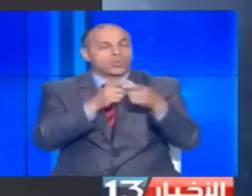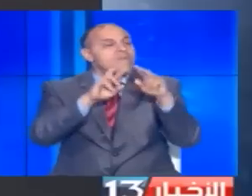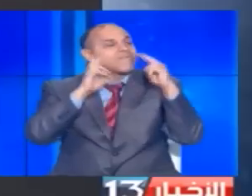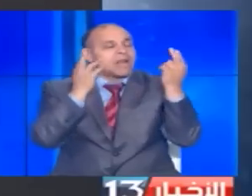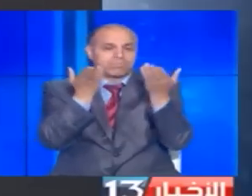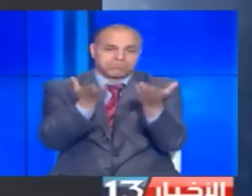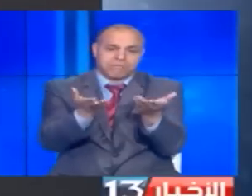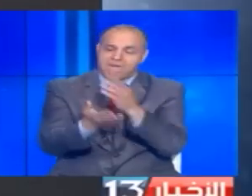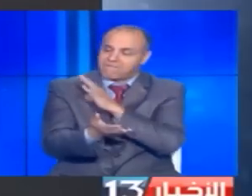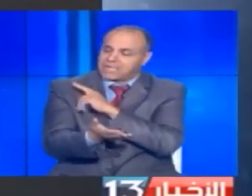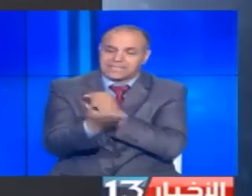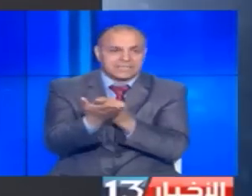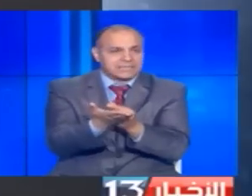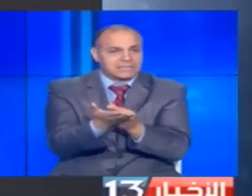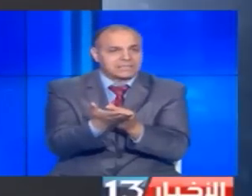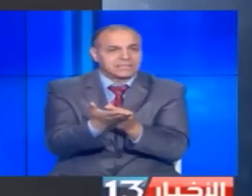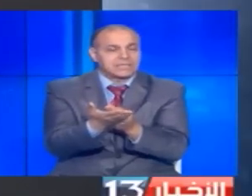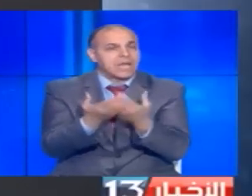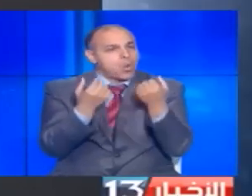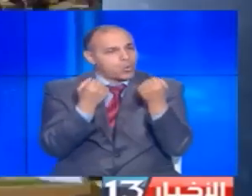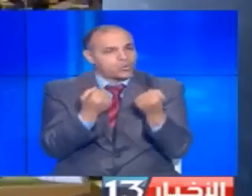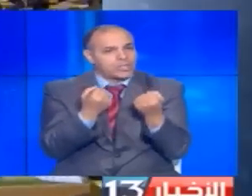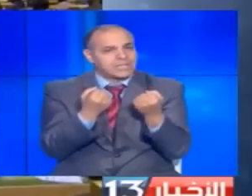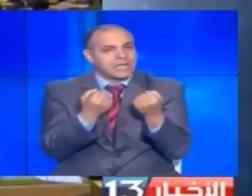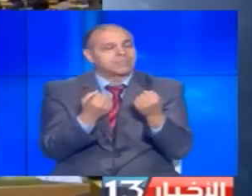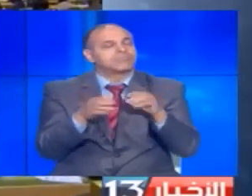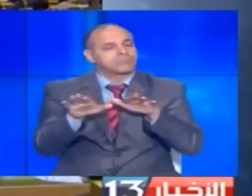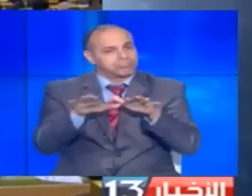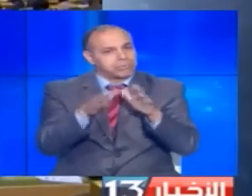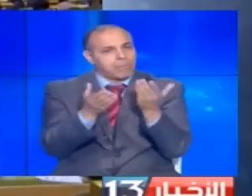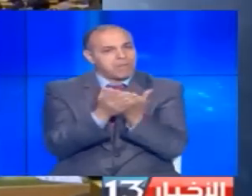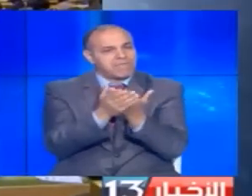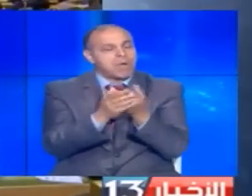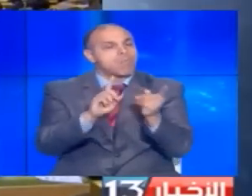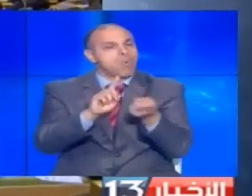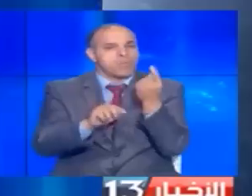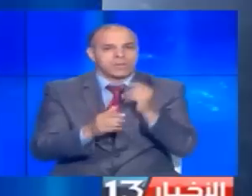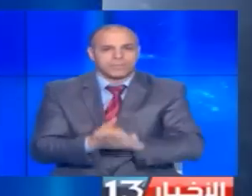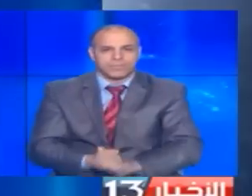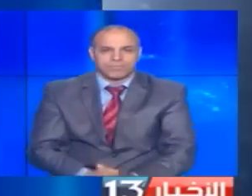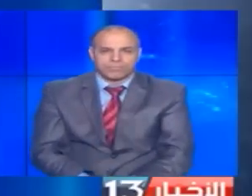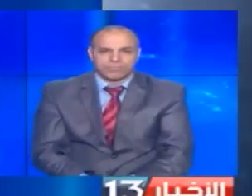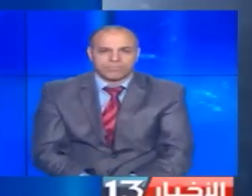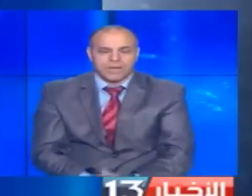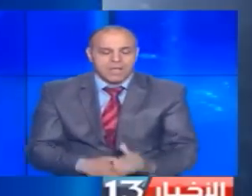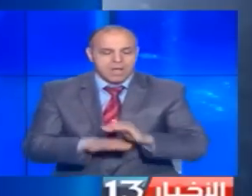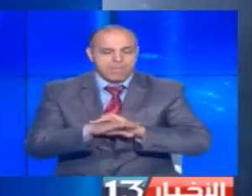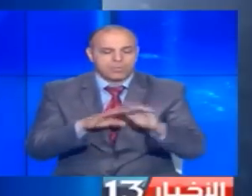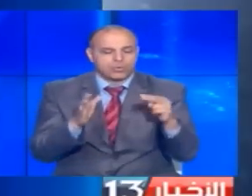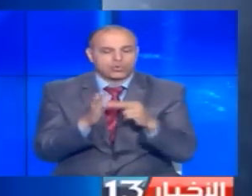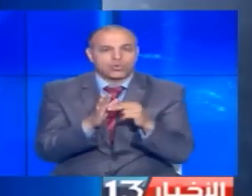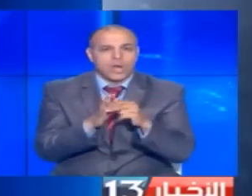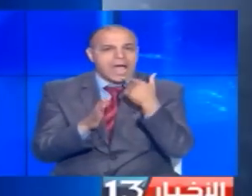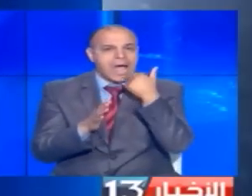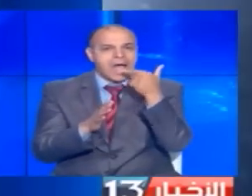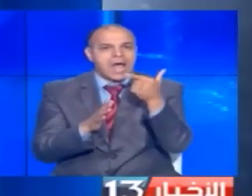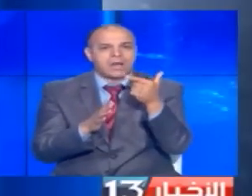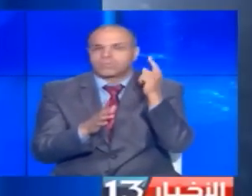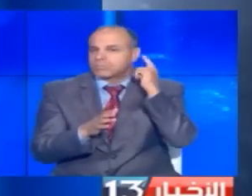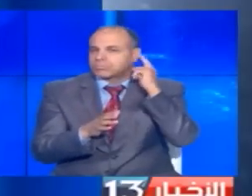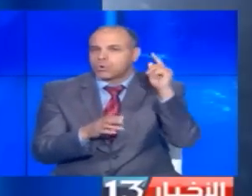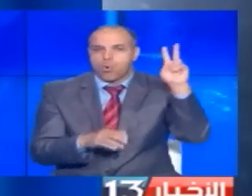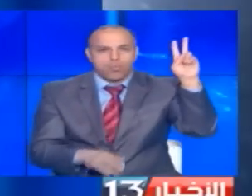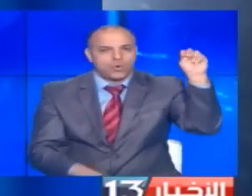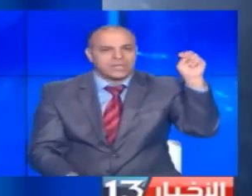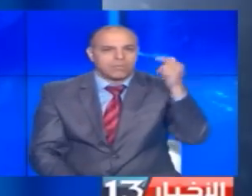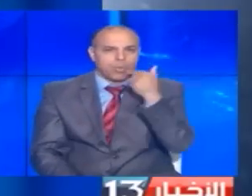العالم لفلسطين بمدى قدرتها على إدارة ملفات مهمة. وفي الشأن السوري، أعلنت مصادر